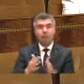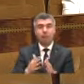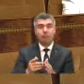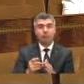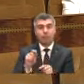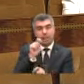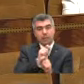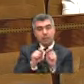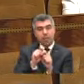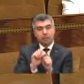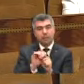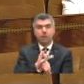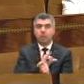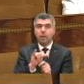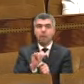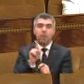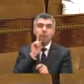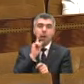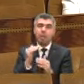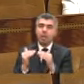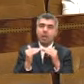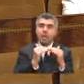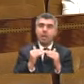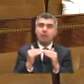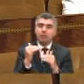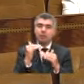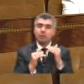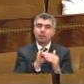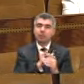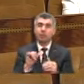الإصلاحات التي تضمن للمرأة المساواة دون التمييز.